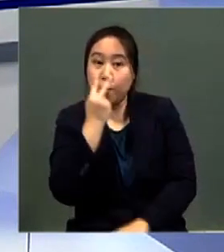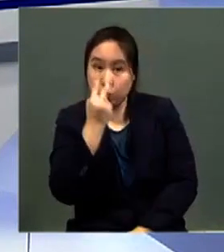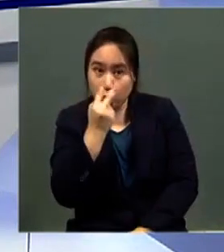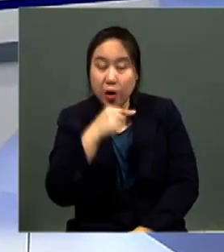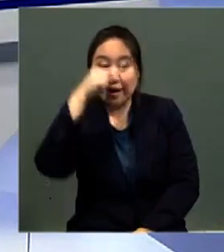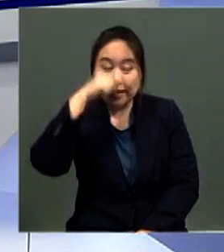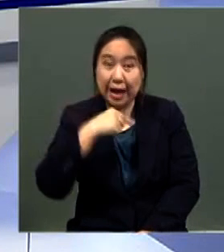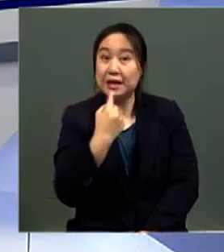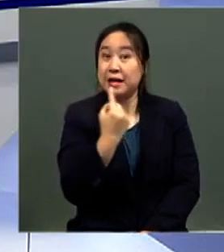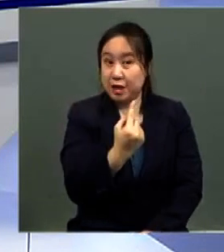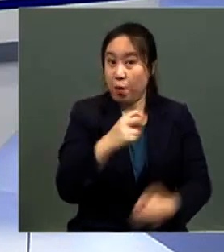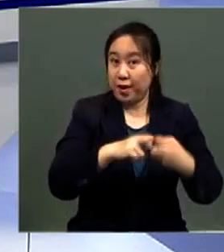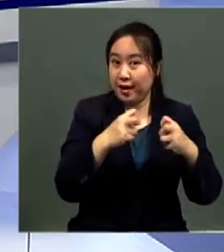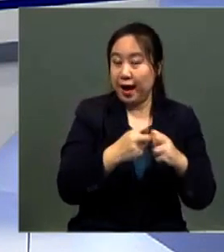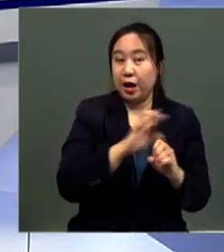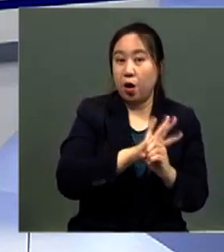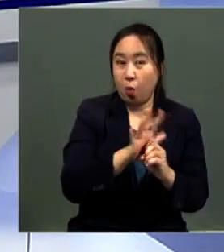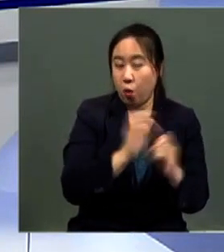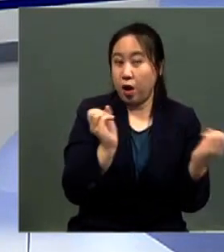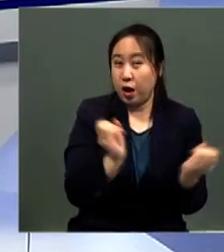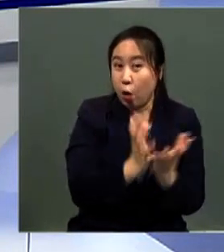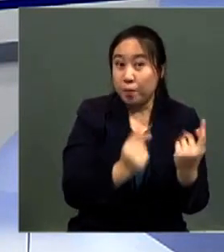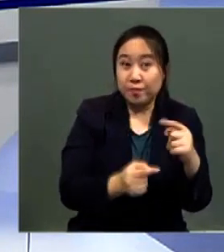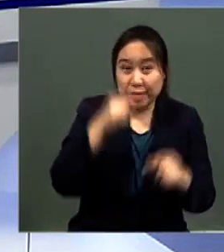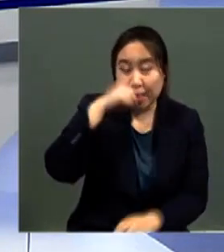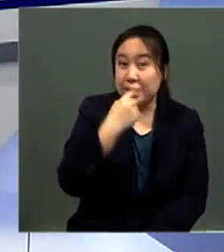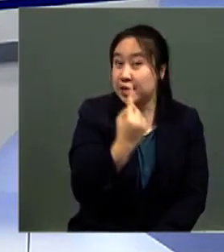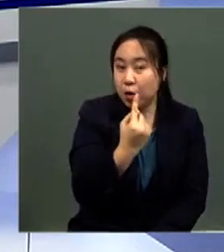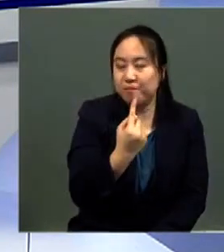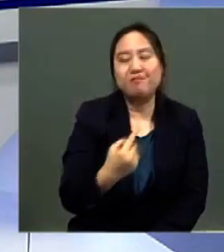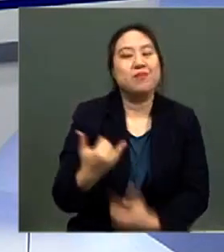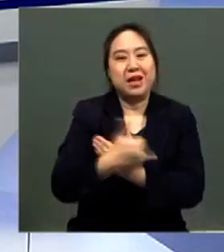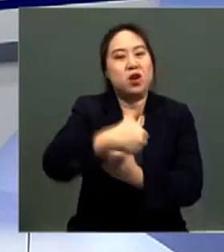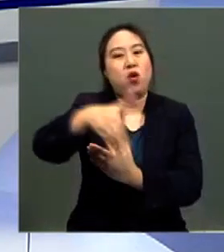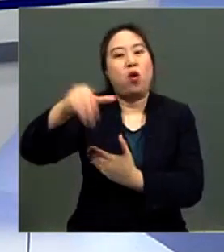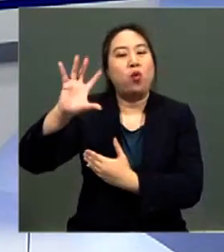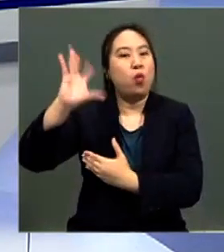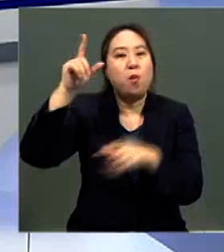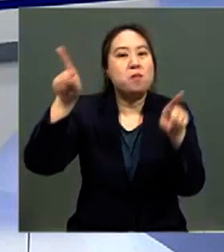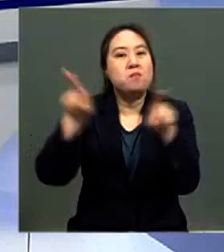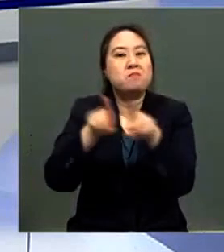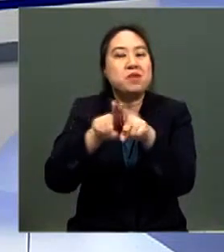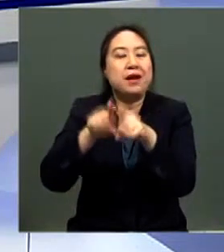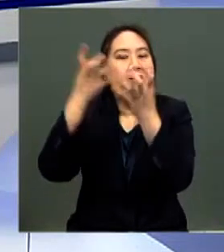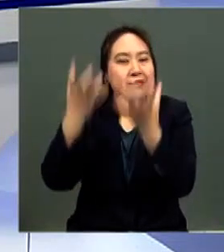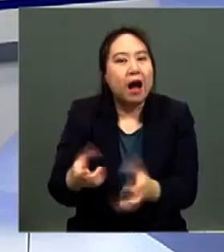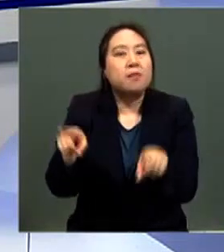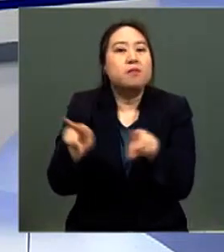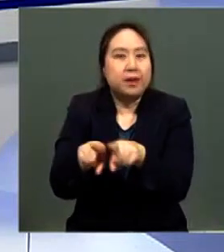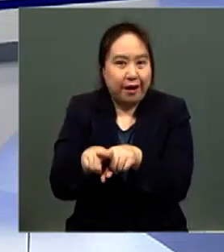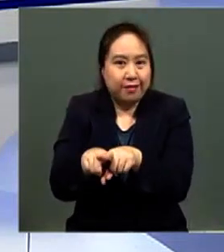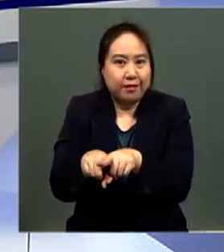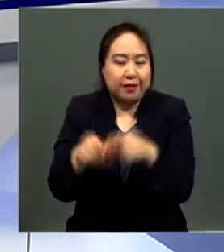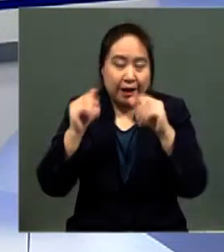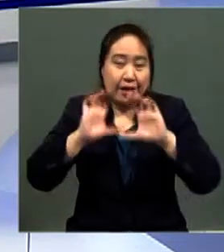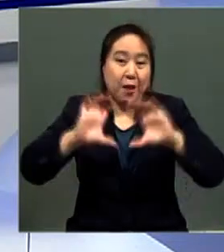ราที่ได้รับผลกระทบจากโควิดที่เศรษฐกิจมีปัญหาแบบนี้ ทั่วโลกเลย ทั่วโลกเขาก็ซุดเขาก็หนักเหมือนกันนะคะแล้วแต่ละรัฐบ